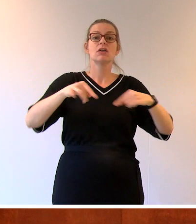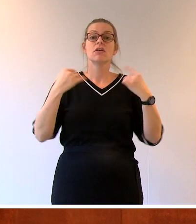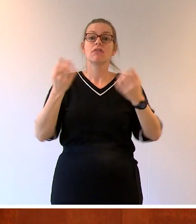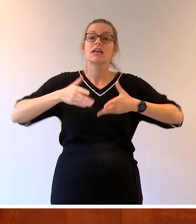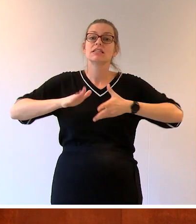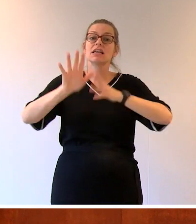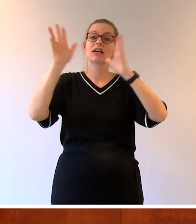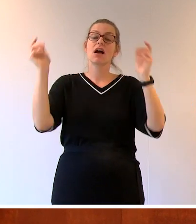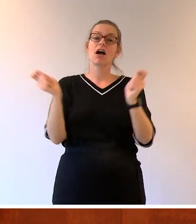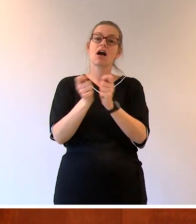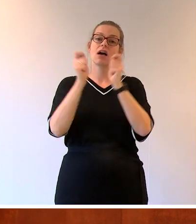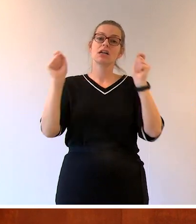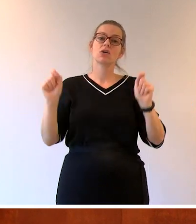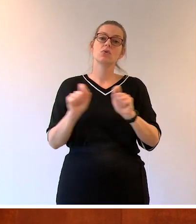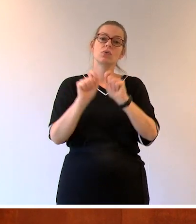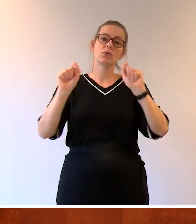zingen